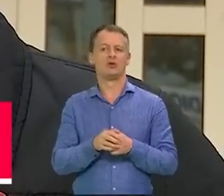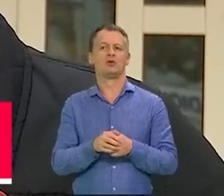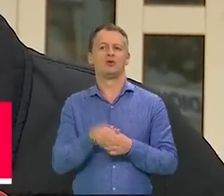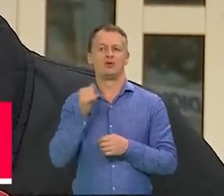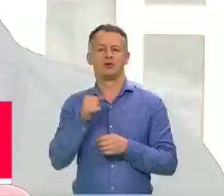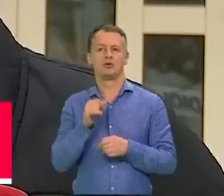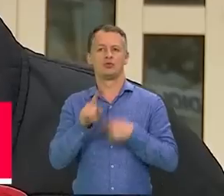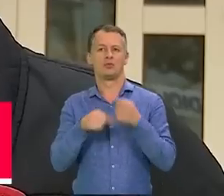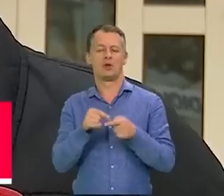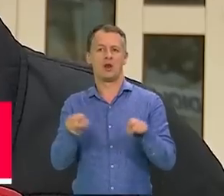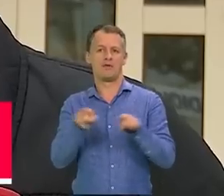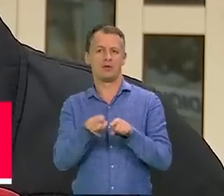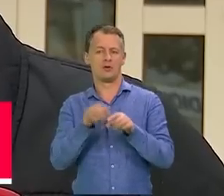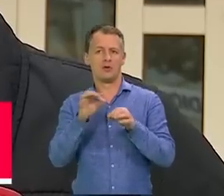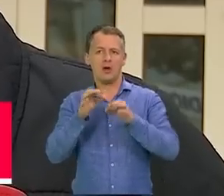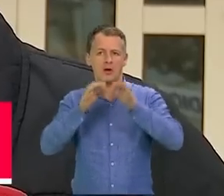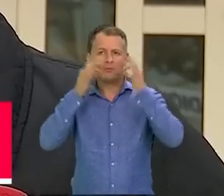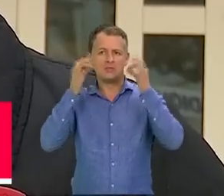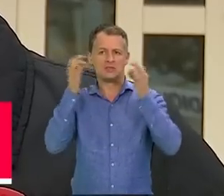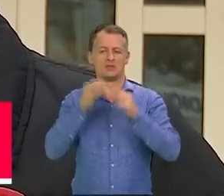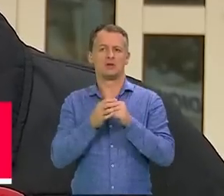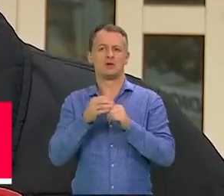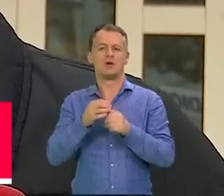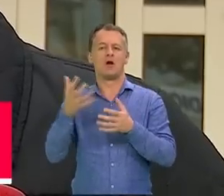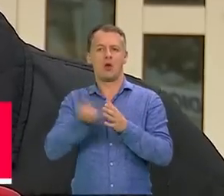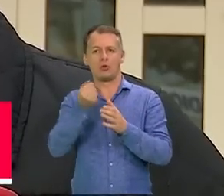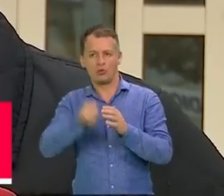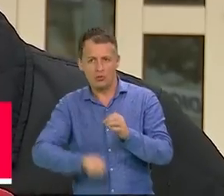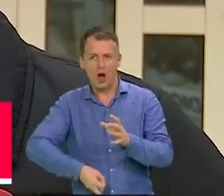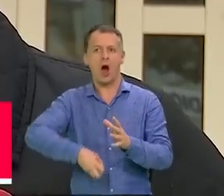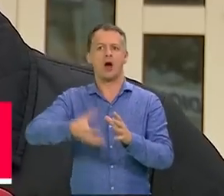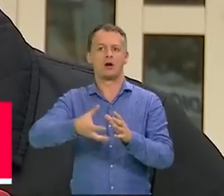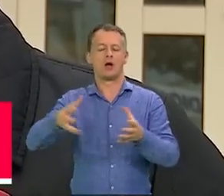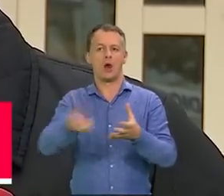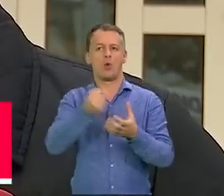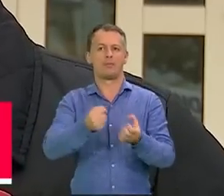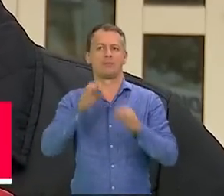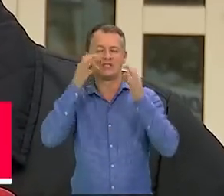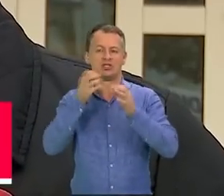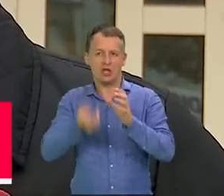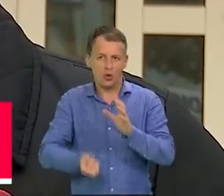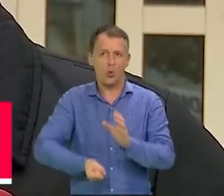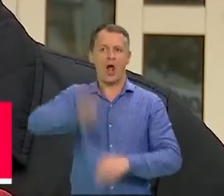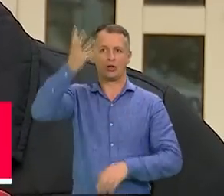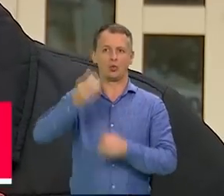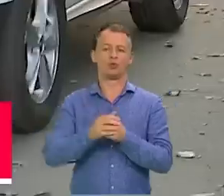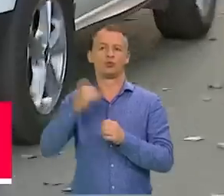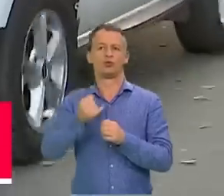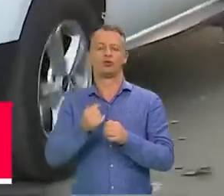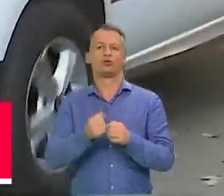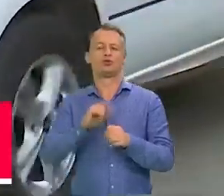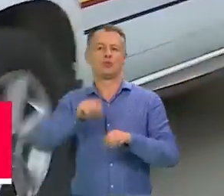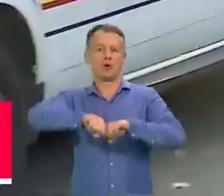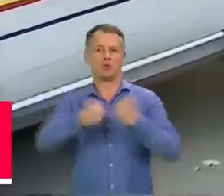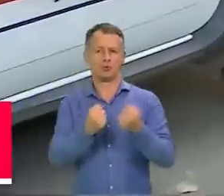pe aceasta a ridicat-o în aer și realmente cu forța braților, pentru o extensie forțată, a rupt-o în două. Când au